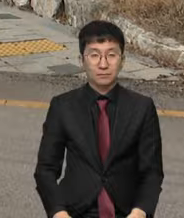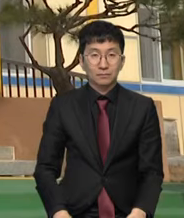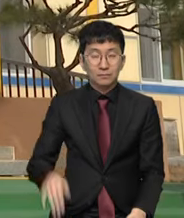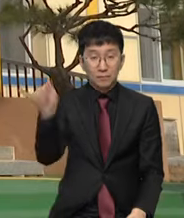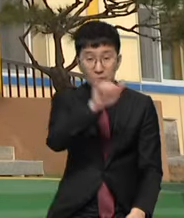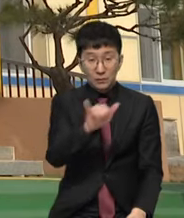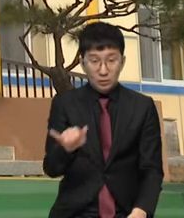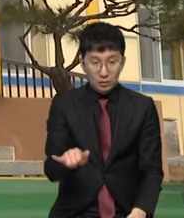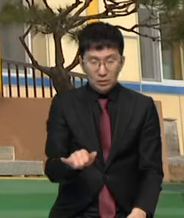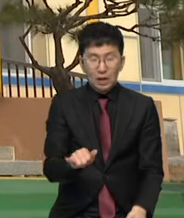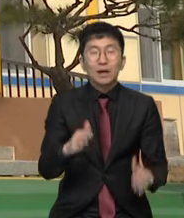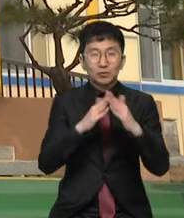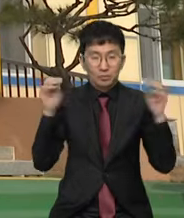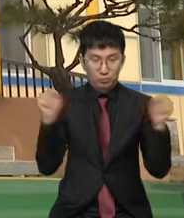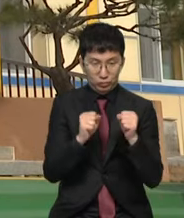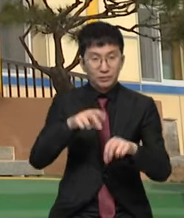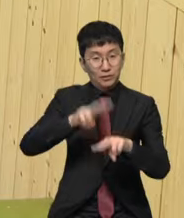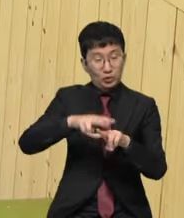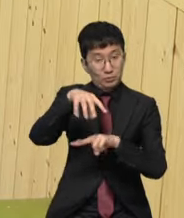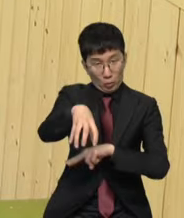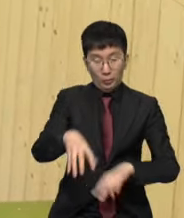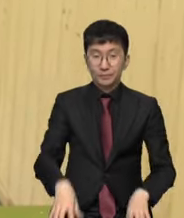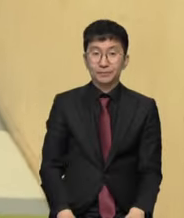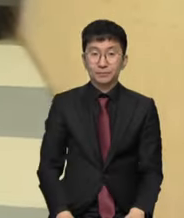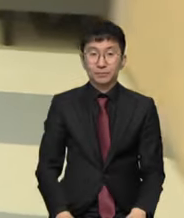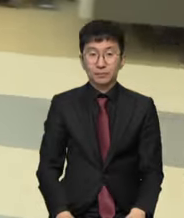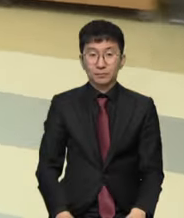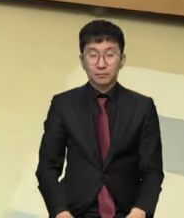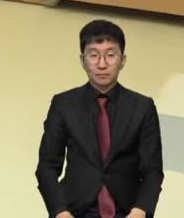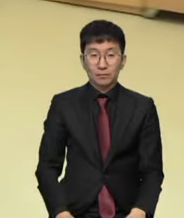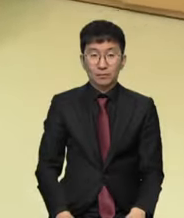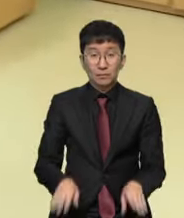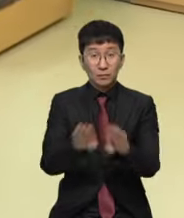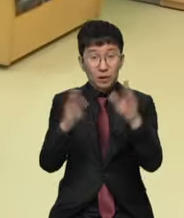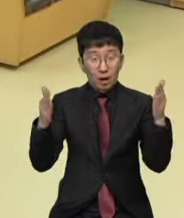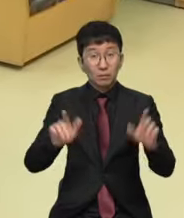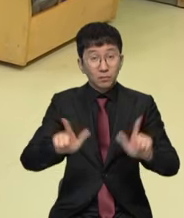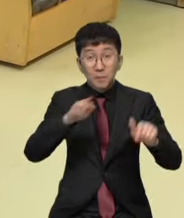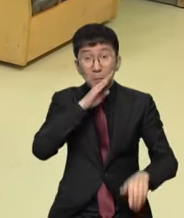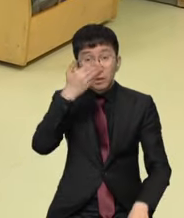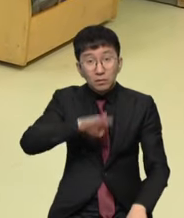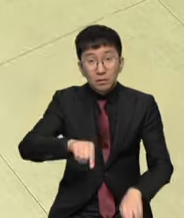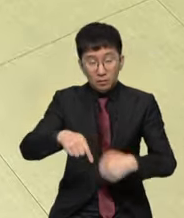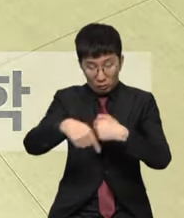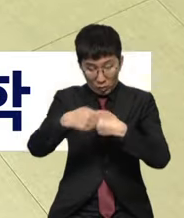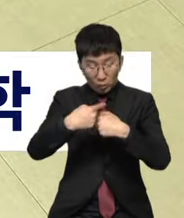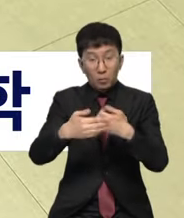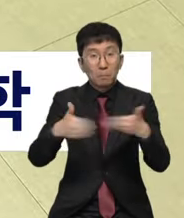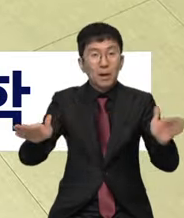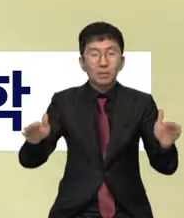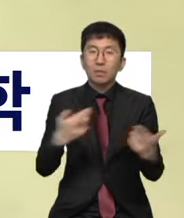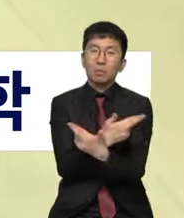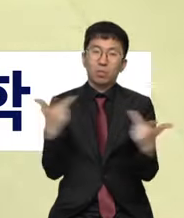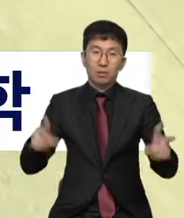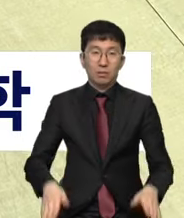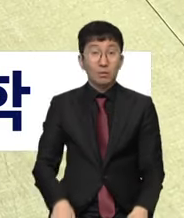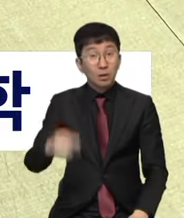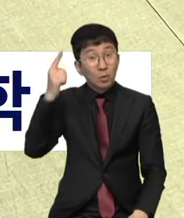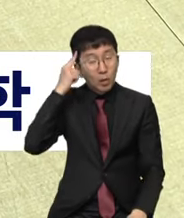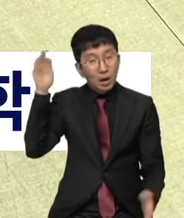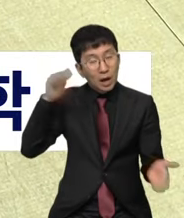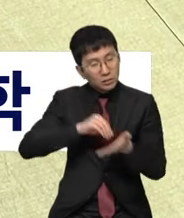전북 정읍의 한 초등학교입니다. 개학 첫날인데도 1학년 교실이 텅 비어 있습니다. 올해 신입생이 한 명도 없어